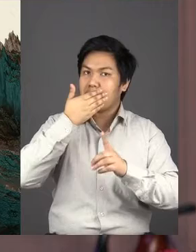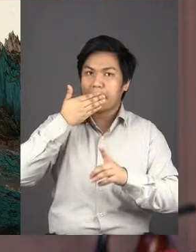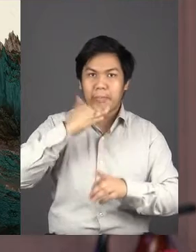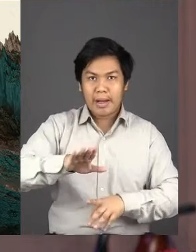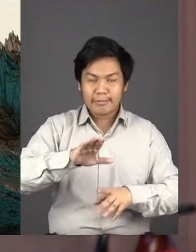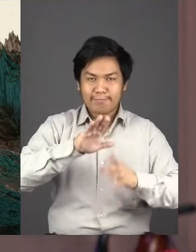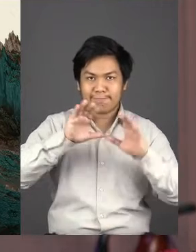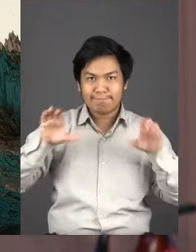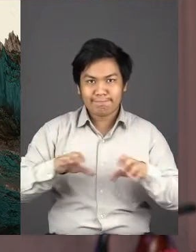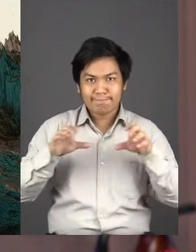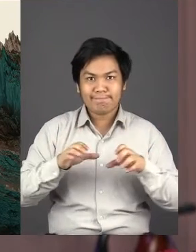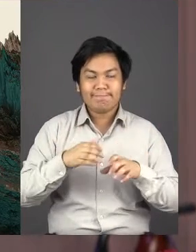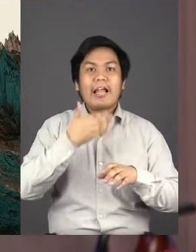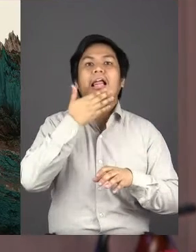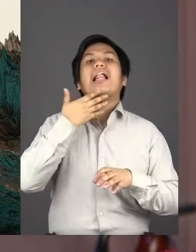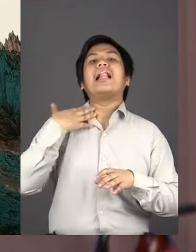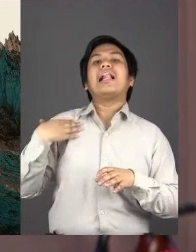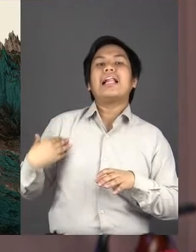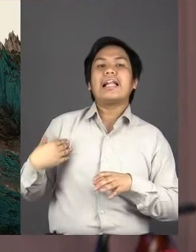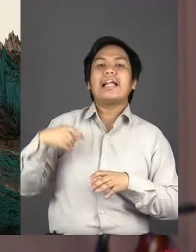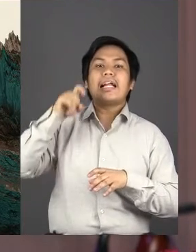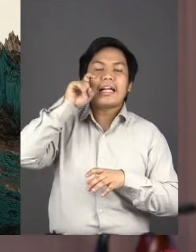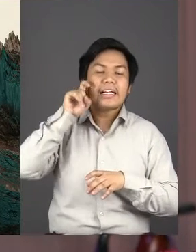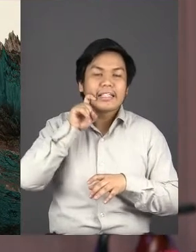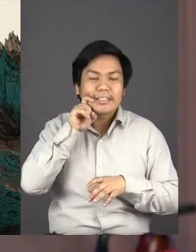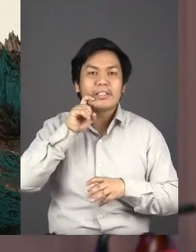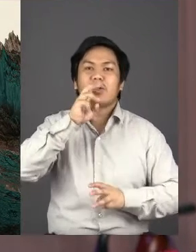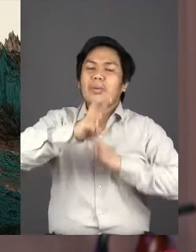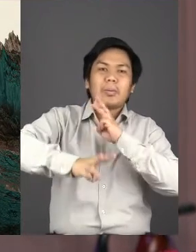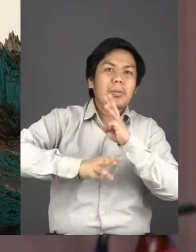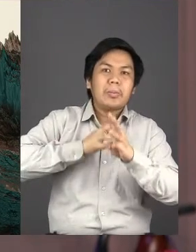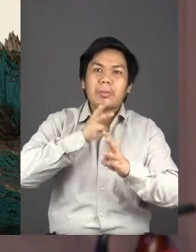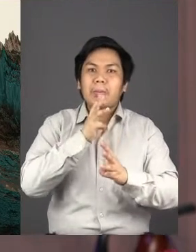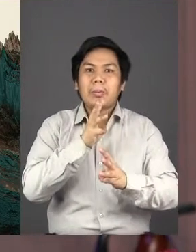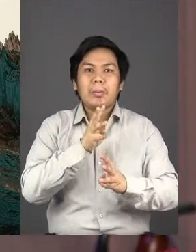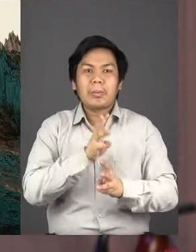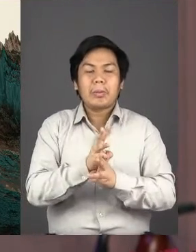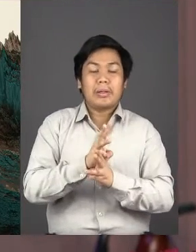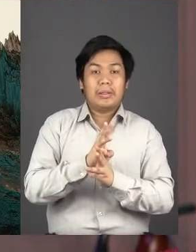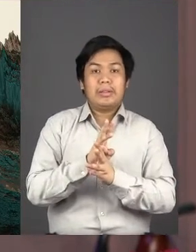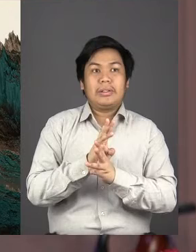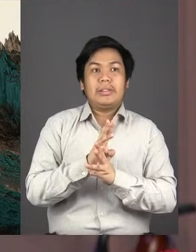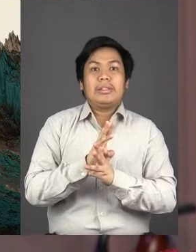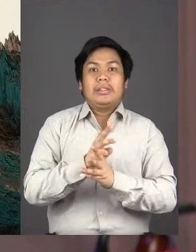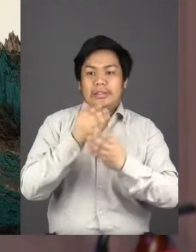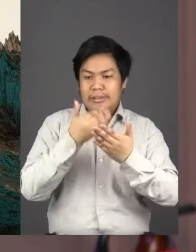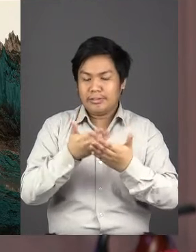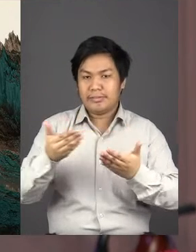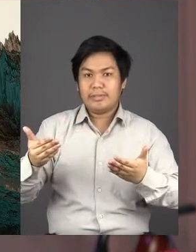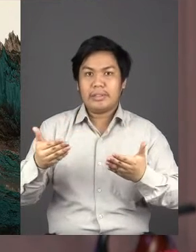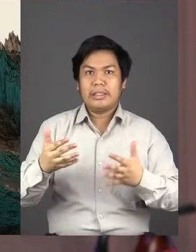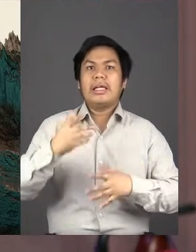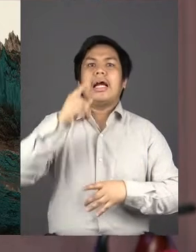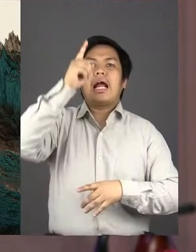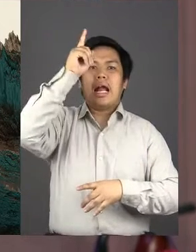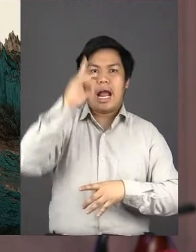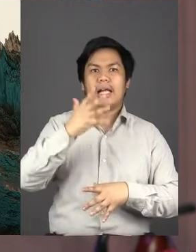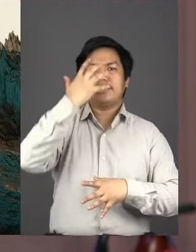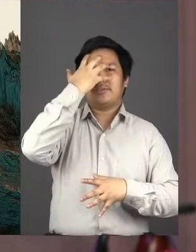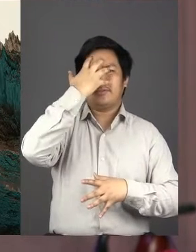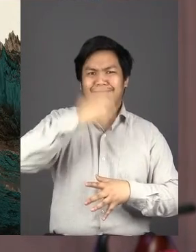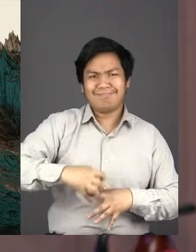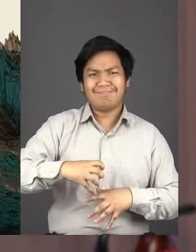kasamaan, yung kalaswahan, yung kamunduhan, because of these things, the wrath of God